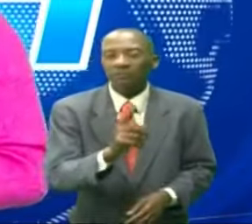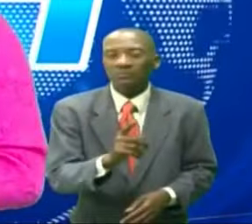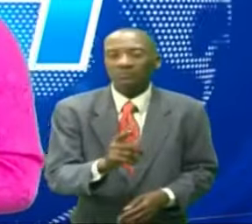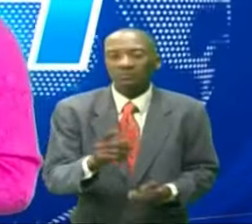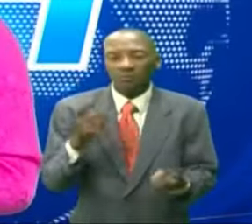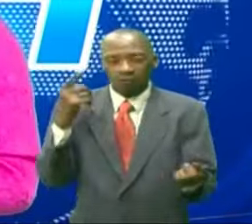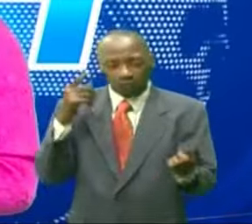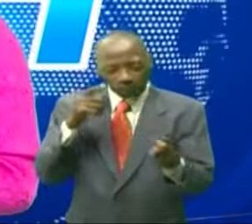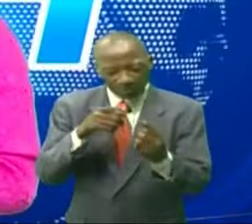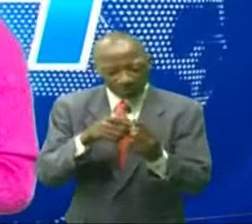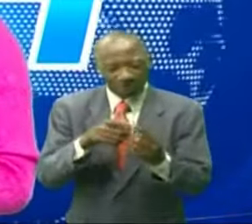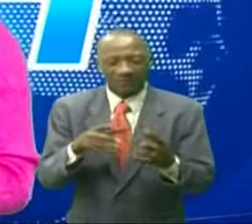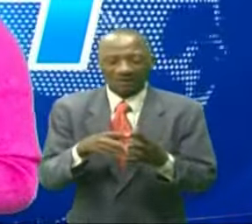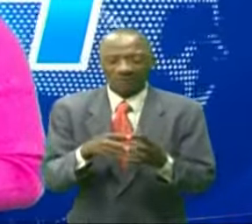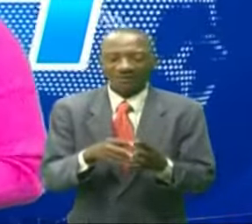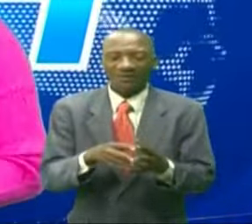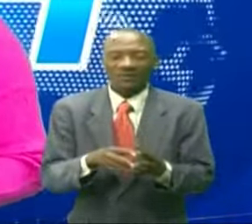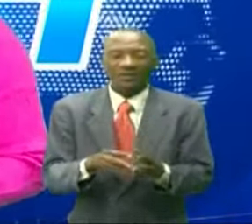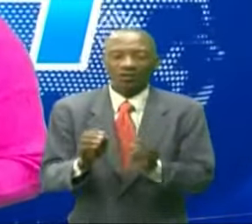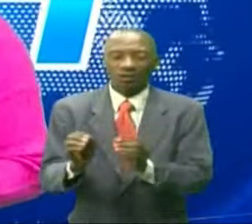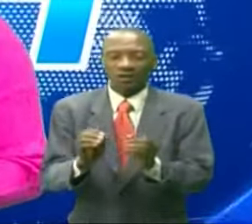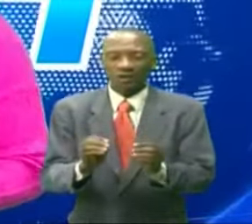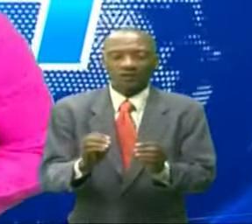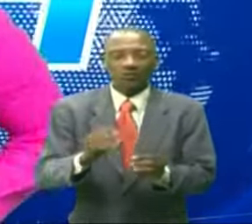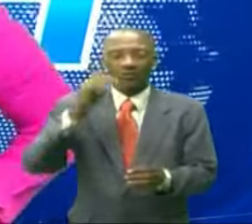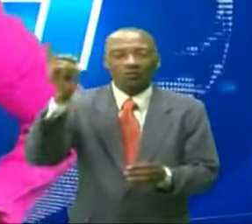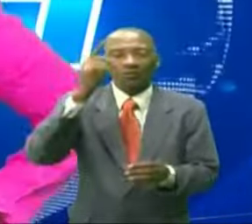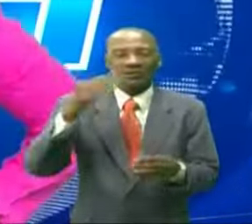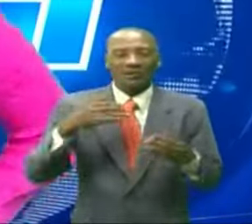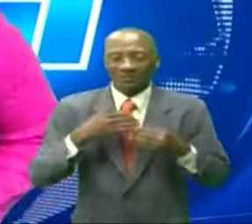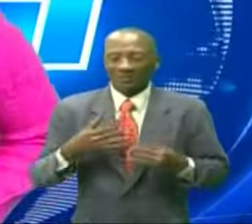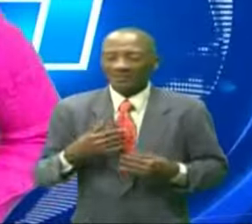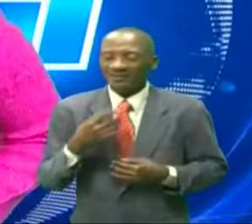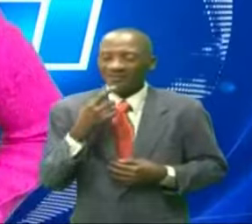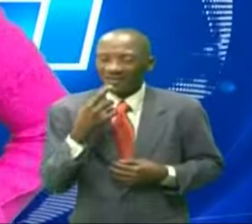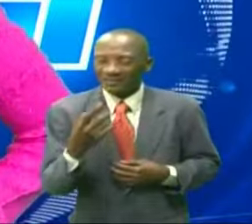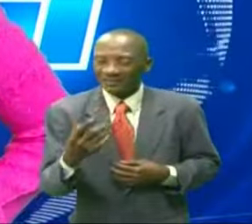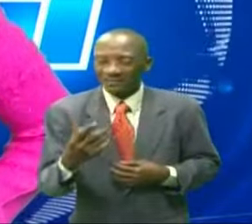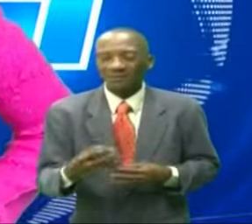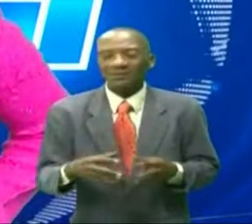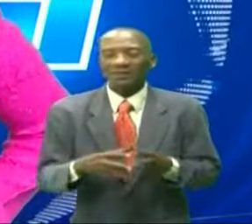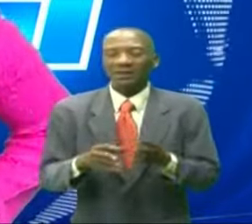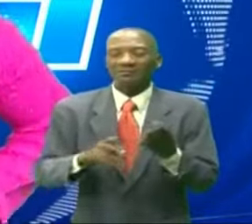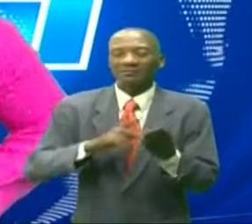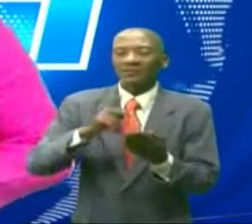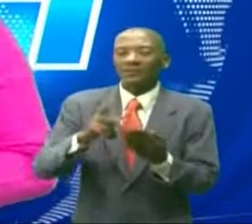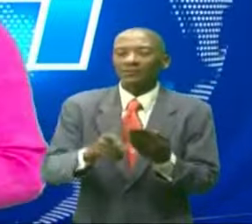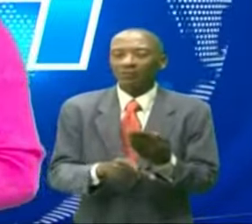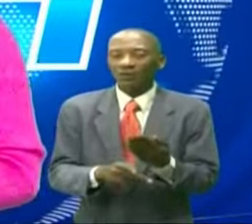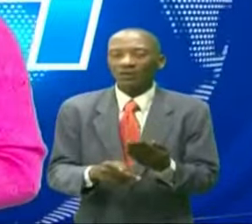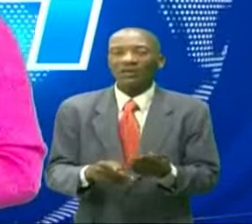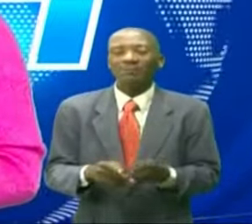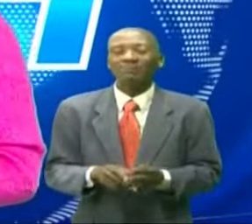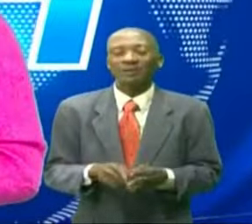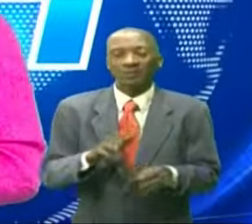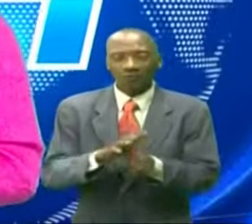par l'OMS. C'est dans cet objectif que les experts du programme vont évaluer les activités précédentes et tiennent